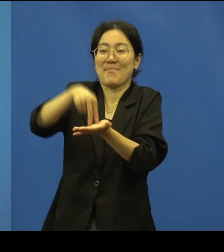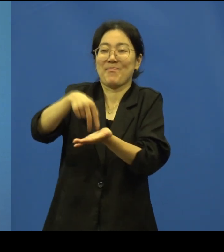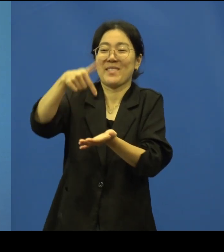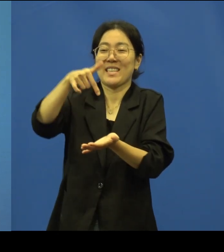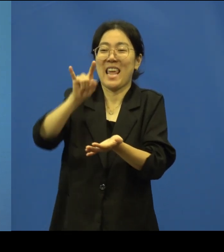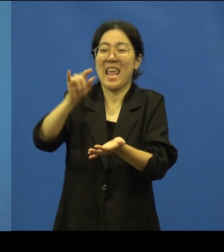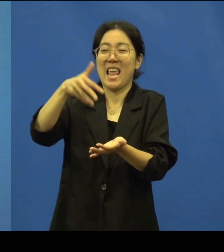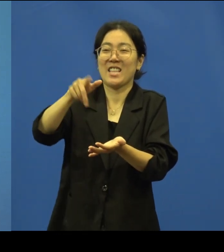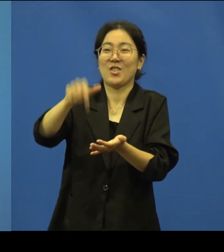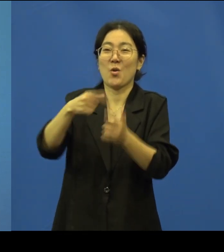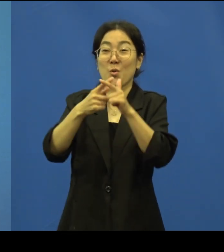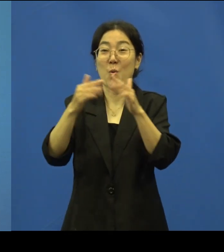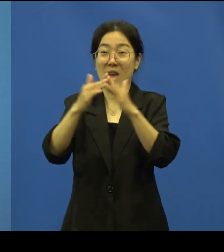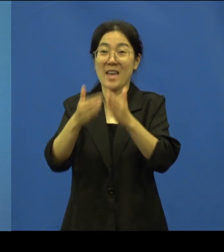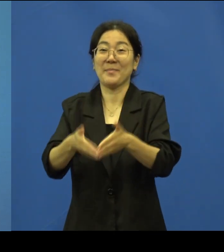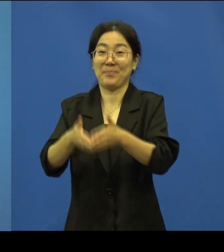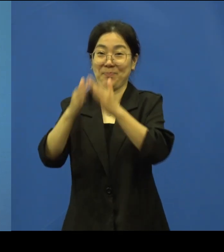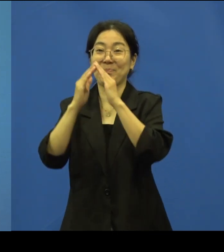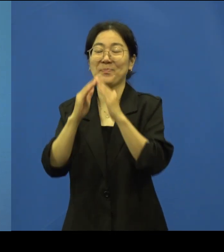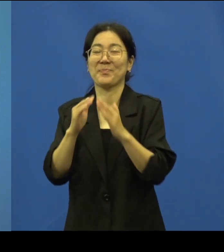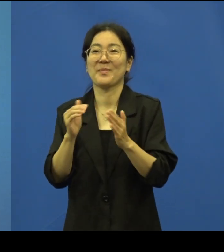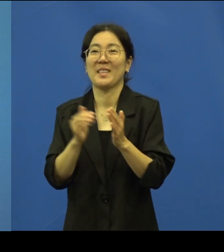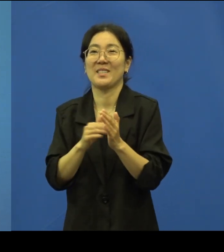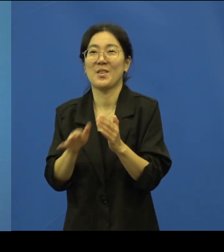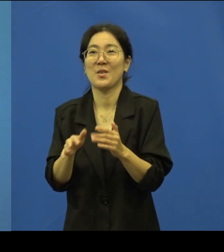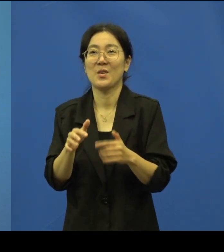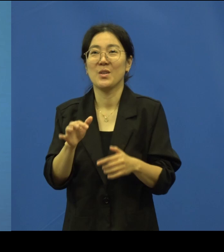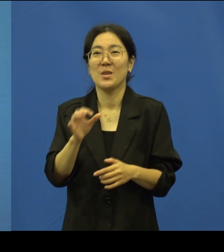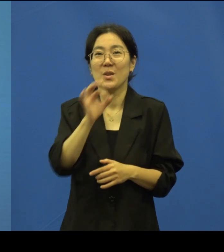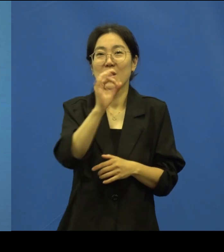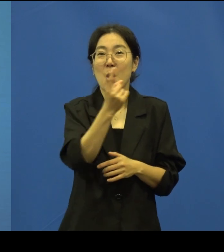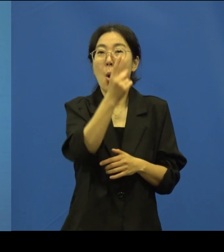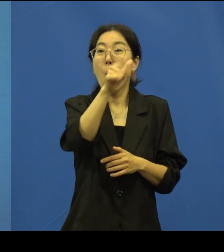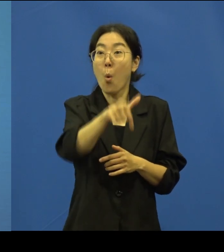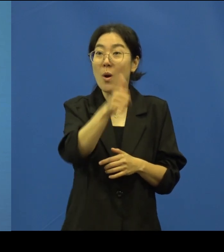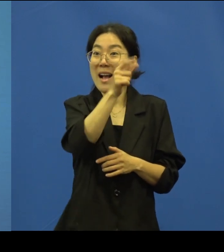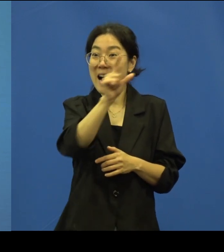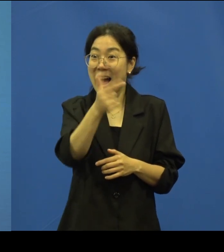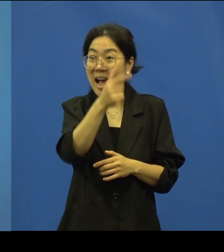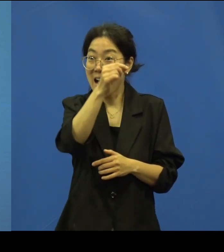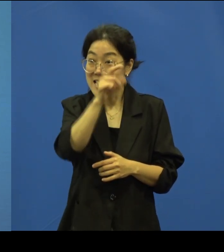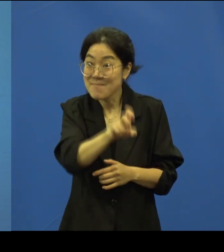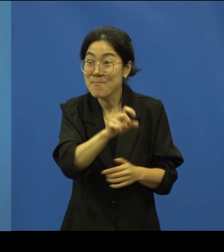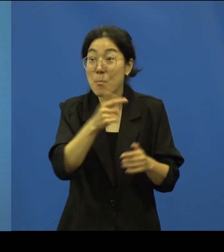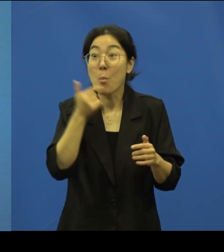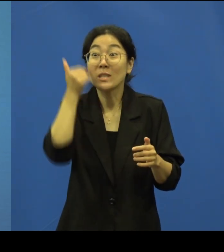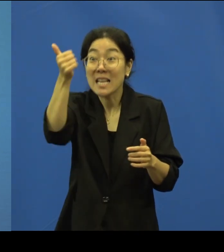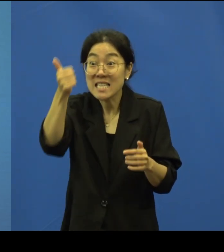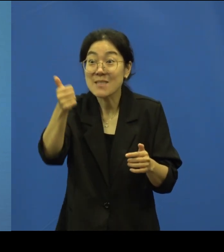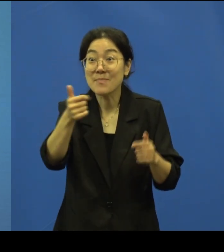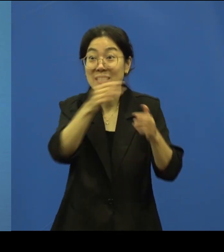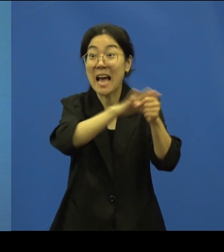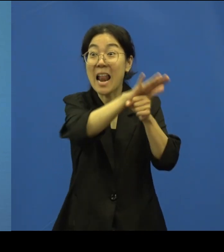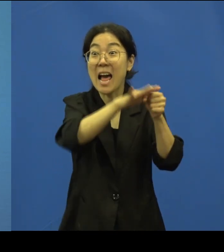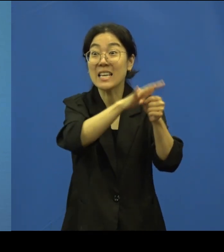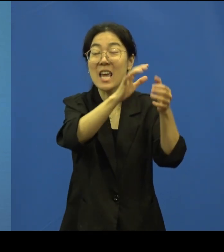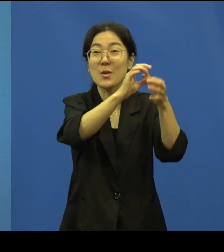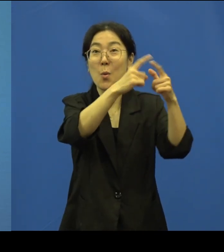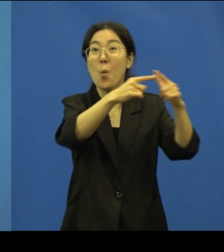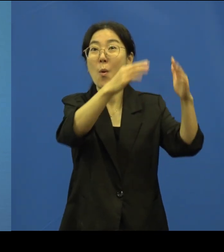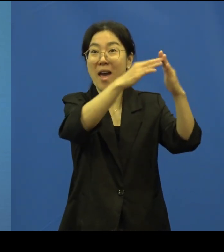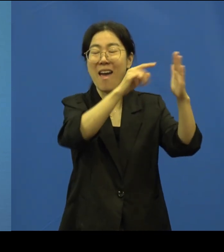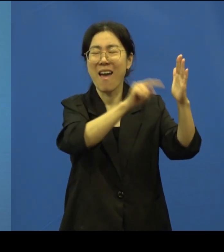그때 사랑의 교회에 고옥하는 목사님 계실 때 부교육자로 있었습니다. 근데 그